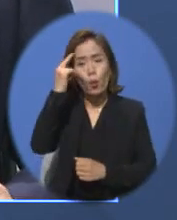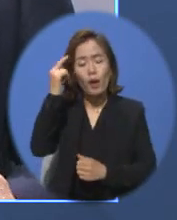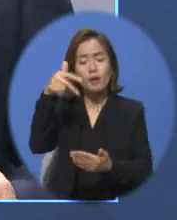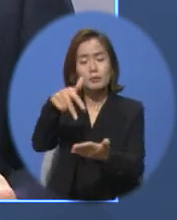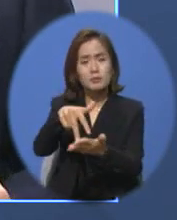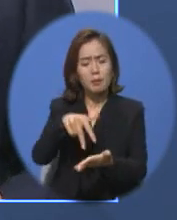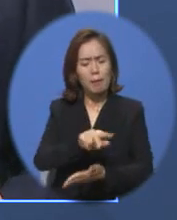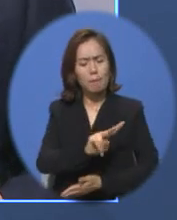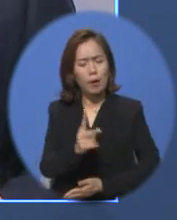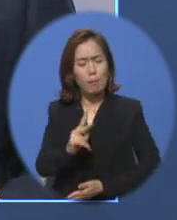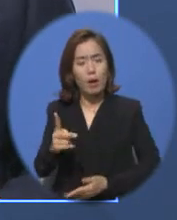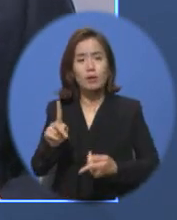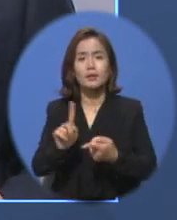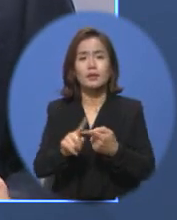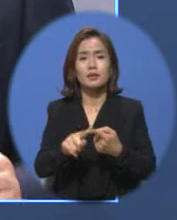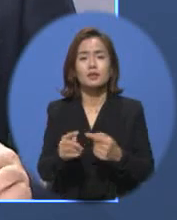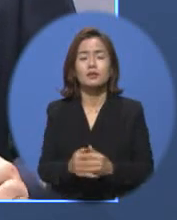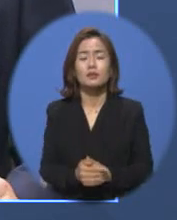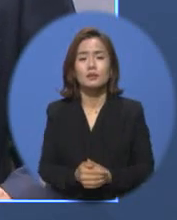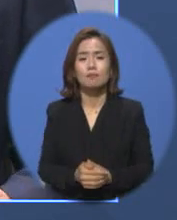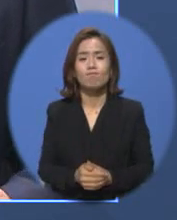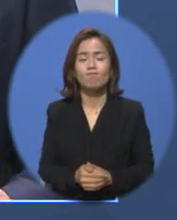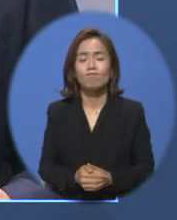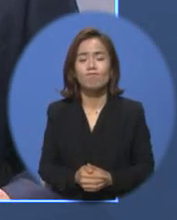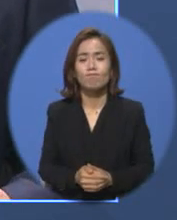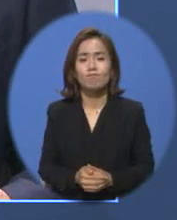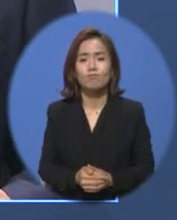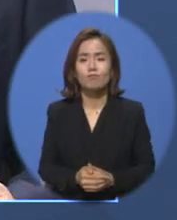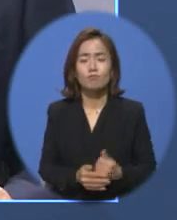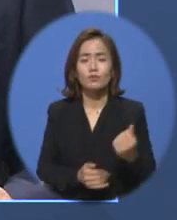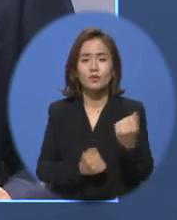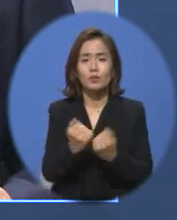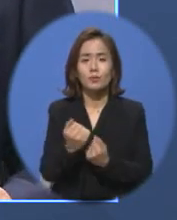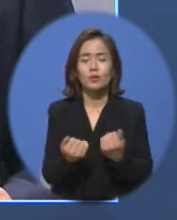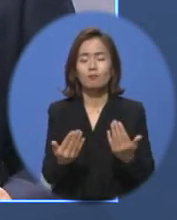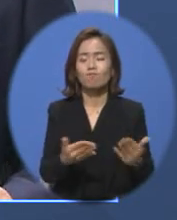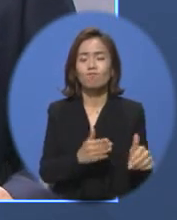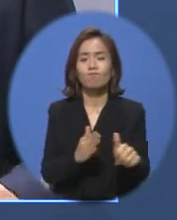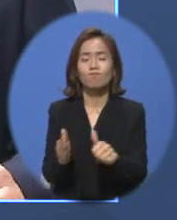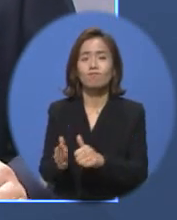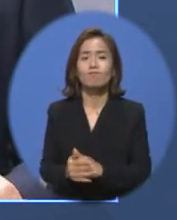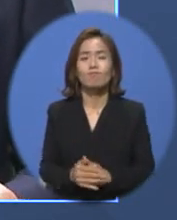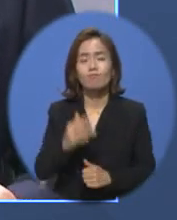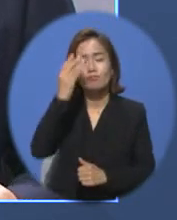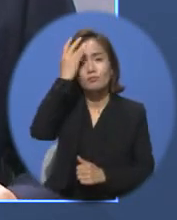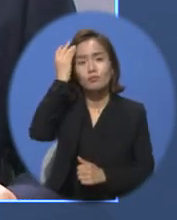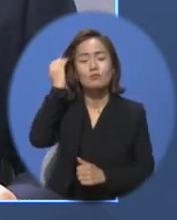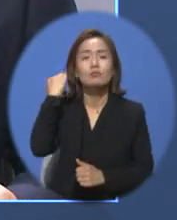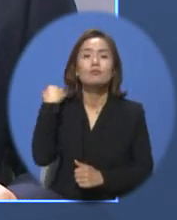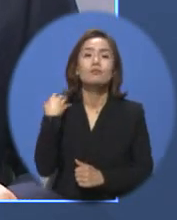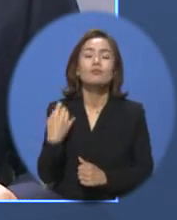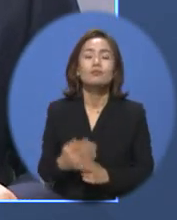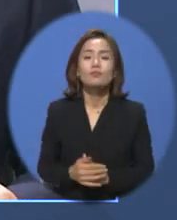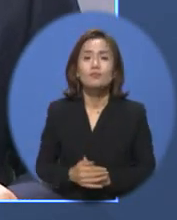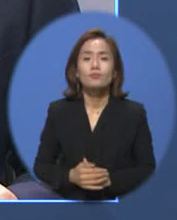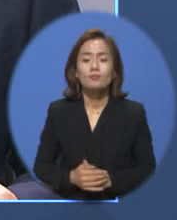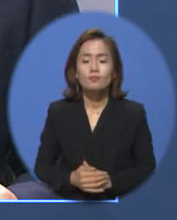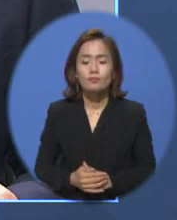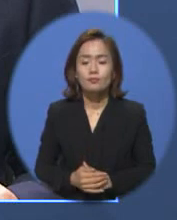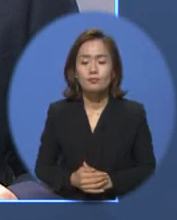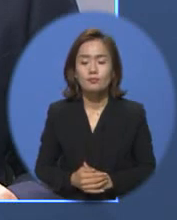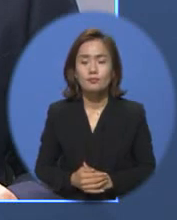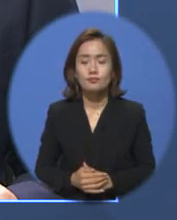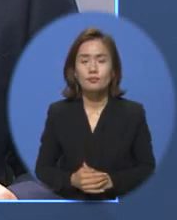그에대한당신의생각과,그러한입장을취하게된이유 ,그리고당신의입장이 바뀌었는지설명할기회를드리겠습니다.예